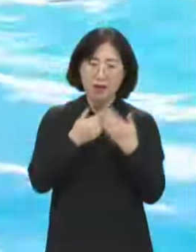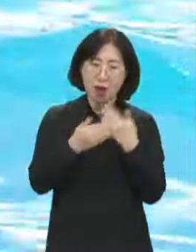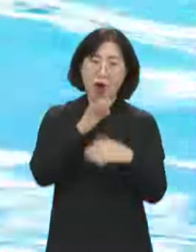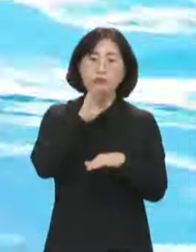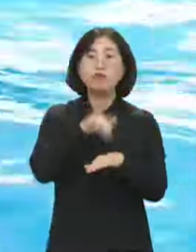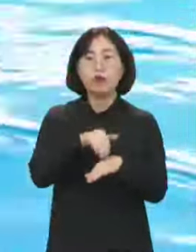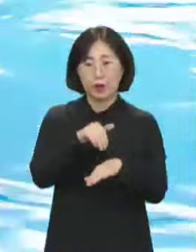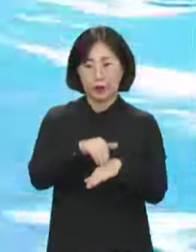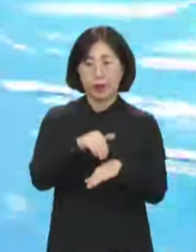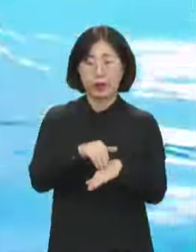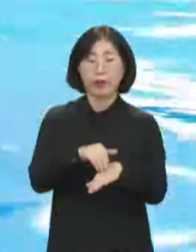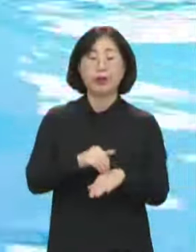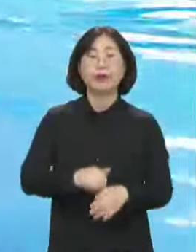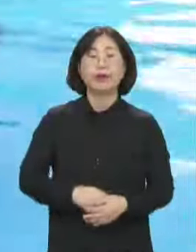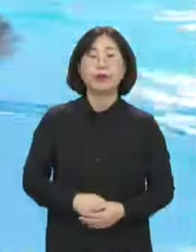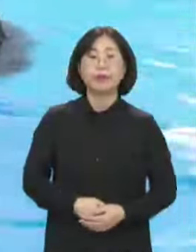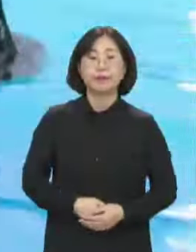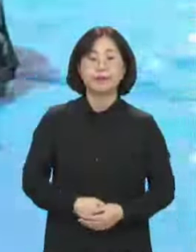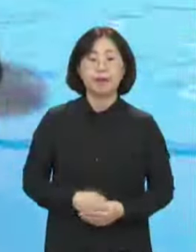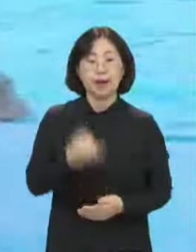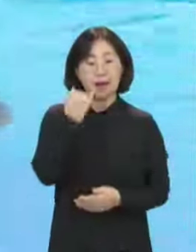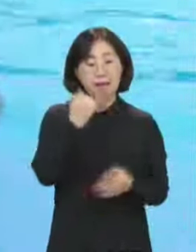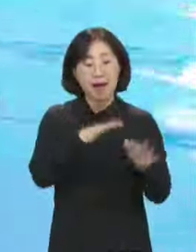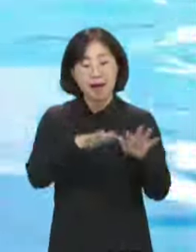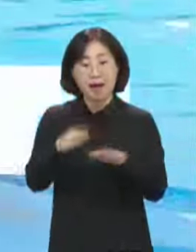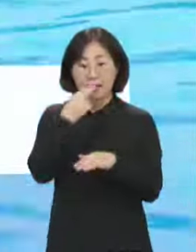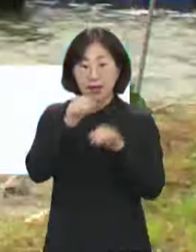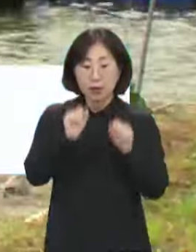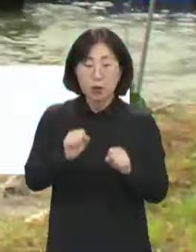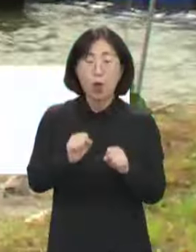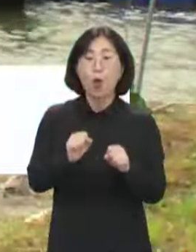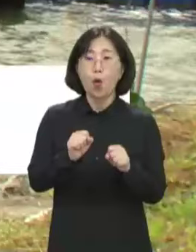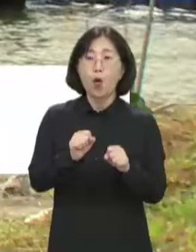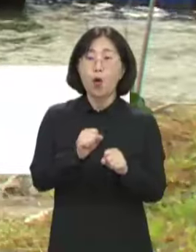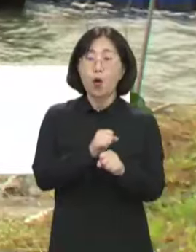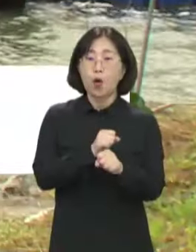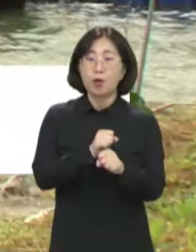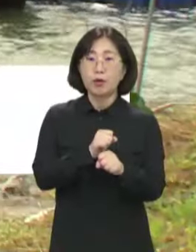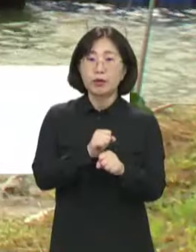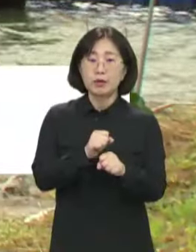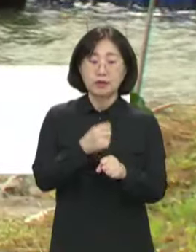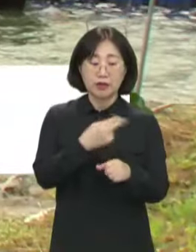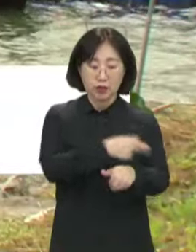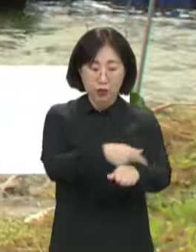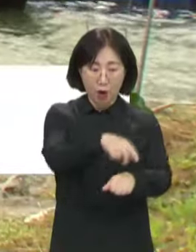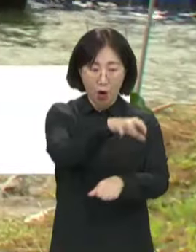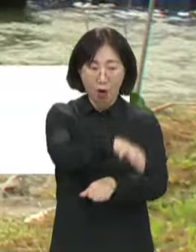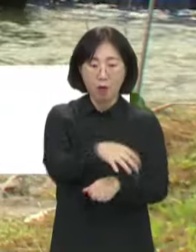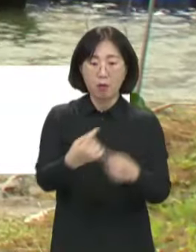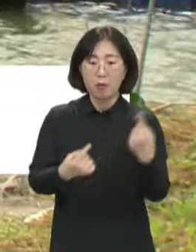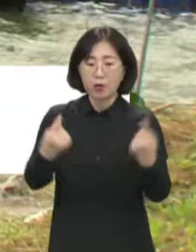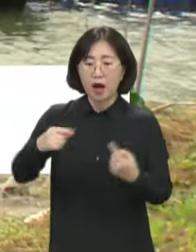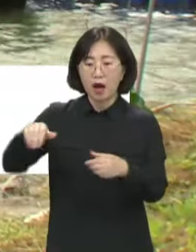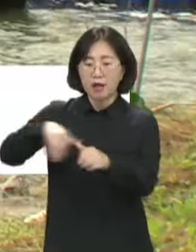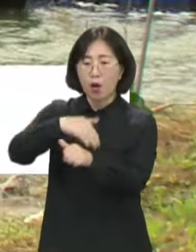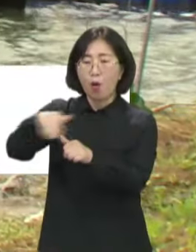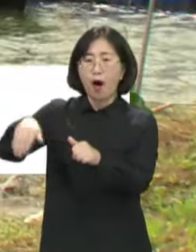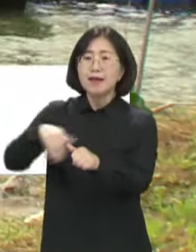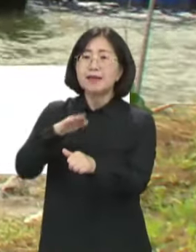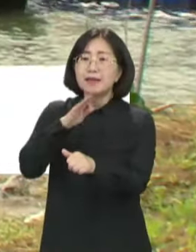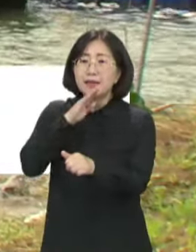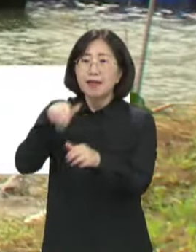체험도 함께 진행됐습니다. 바다 생존 수영은 실내 수영장보다 조건이 훨씬 더 열악하기